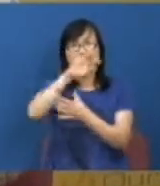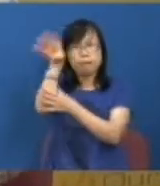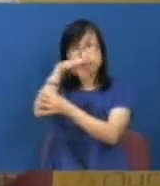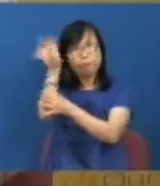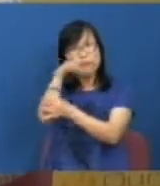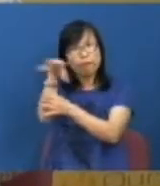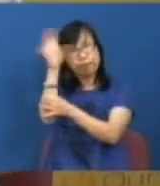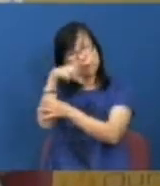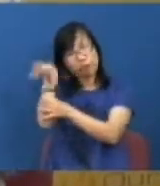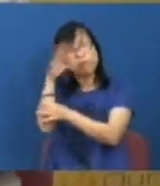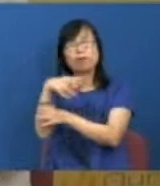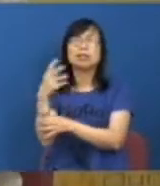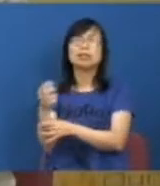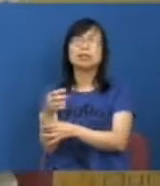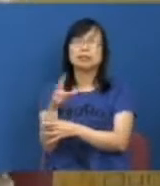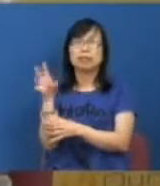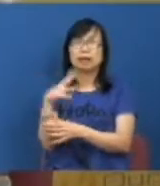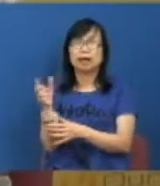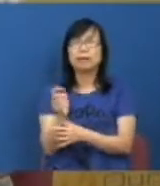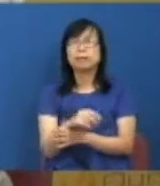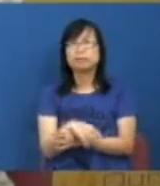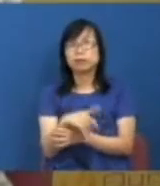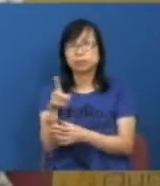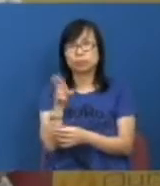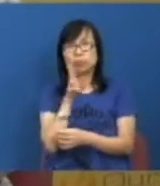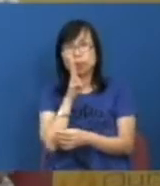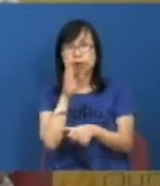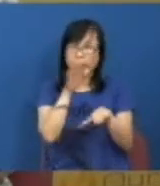嚇 ，even 揾嗰啲wind turbine 啦嚇，如果你